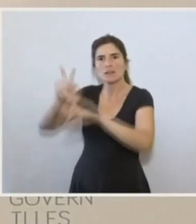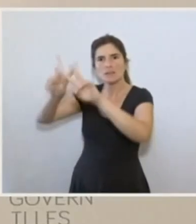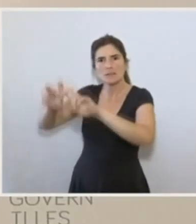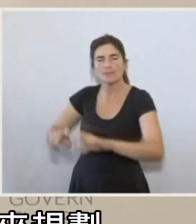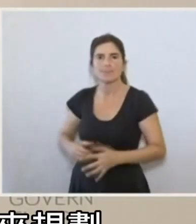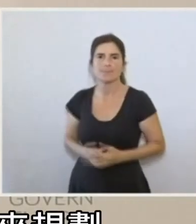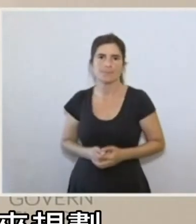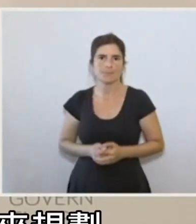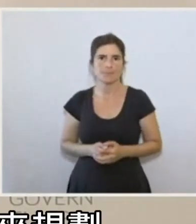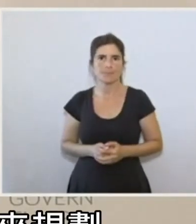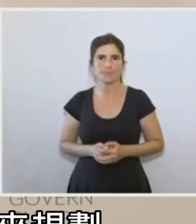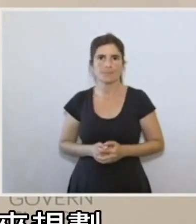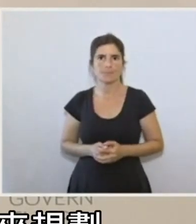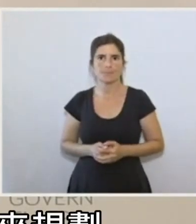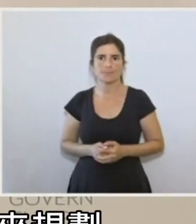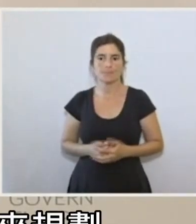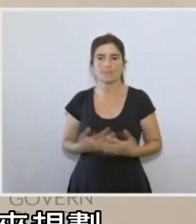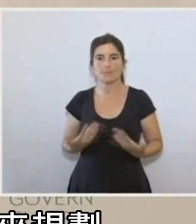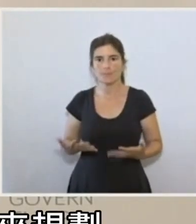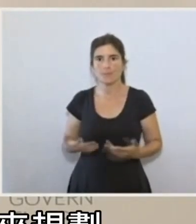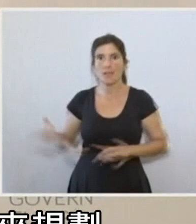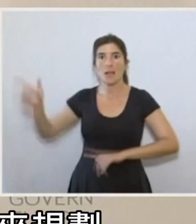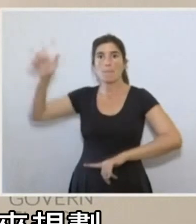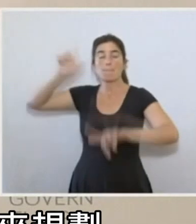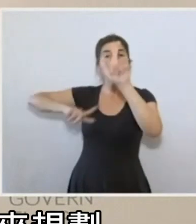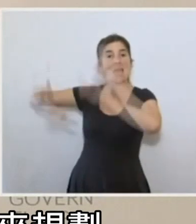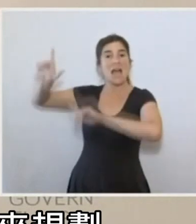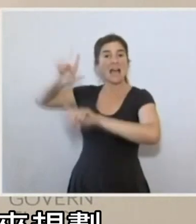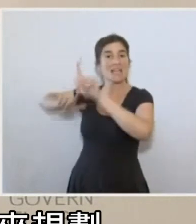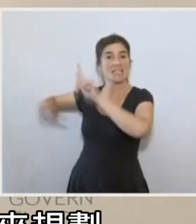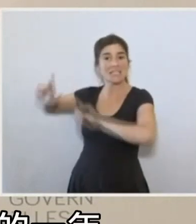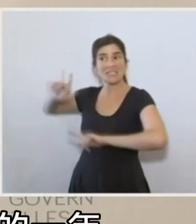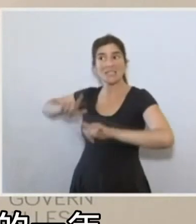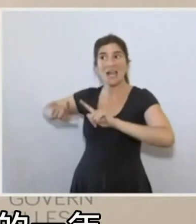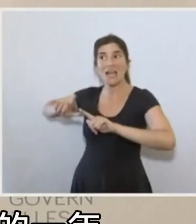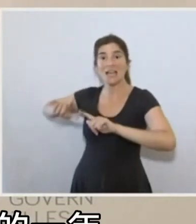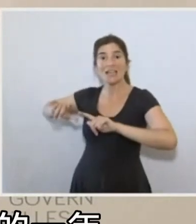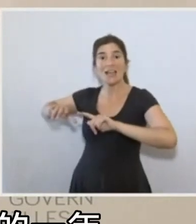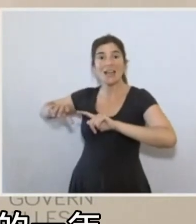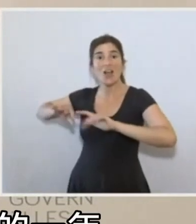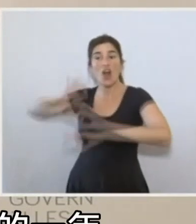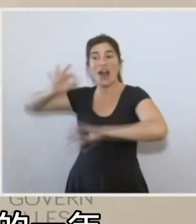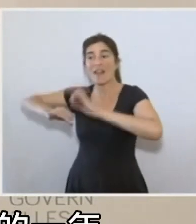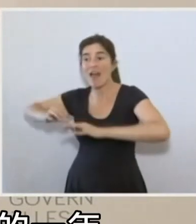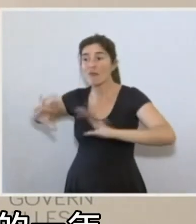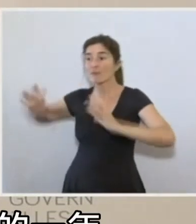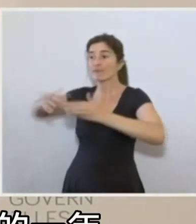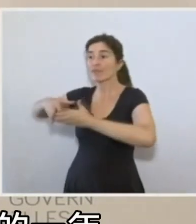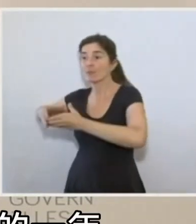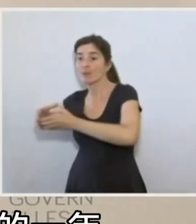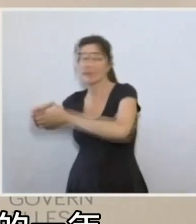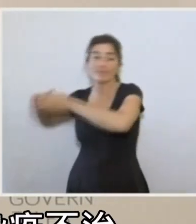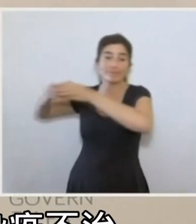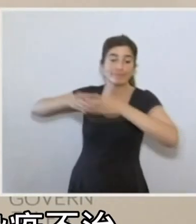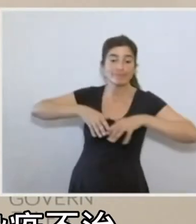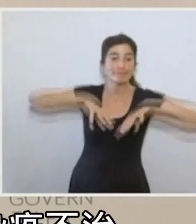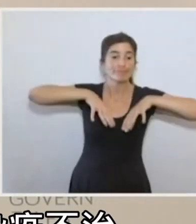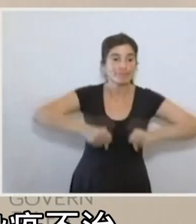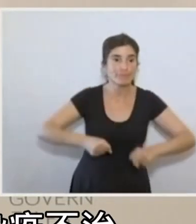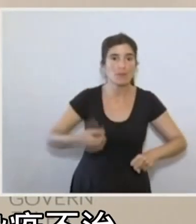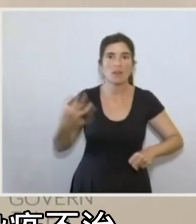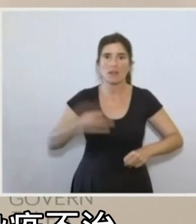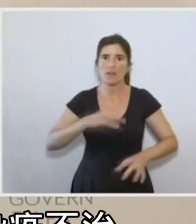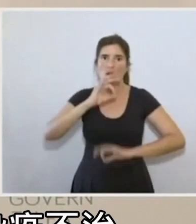s'han de programar organitzar des de la responsabilitat individual i col·lectiva. Venim d'un any molt dur. En aquestes illes han